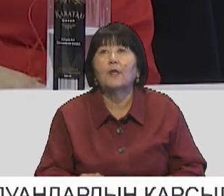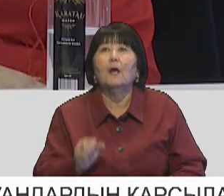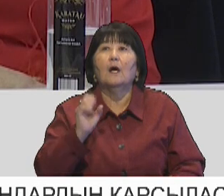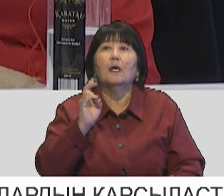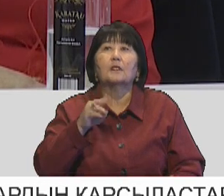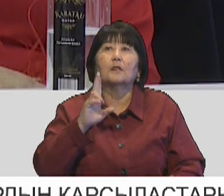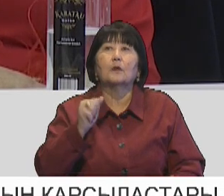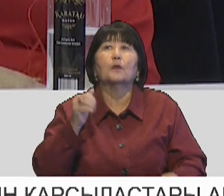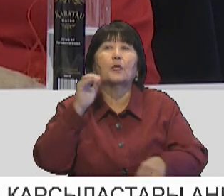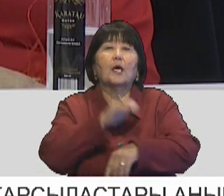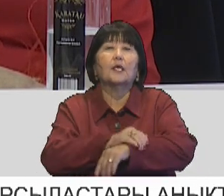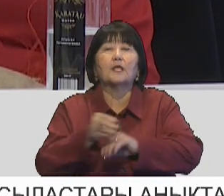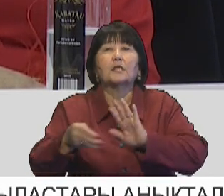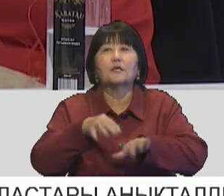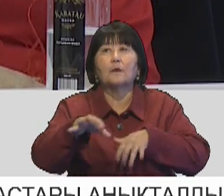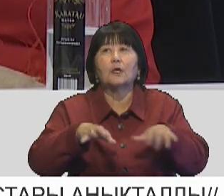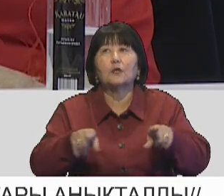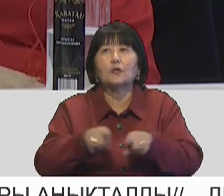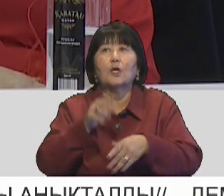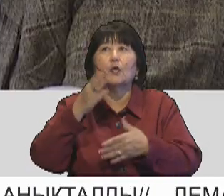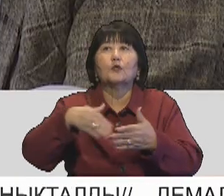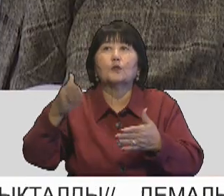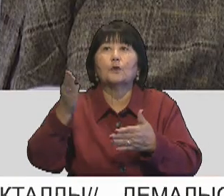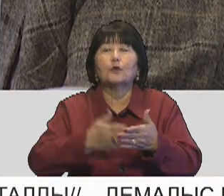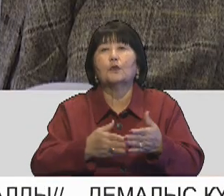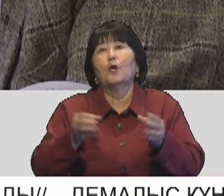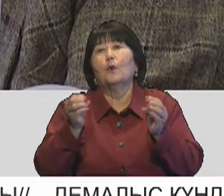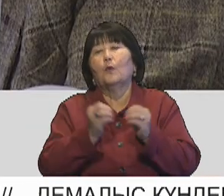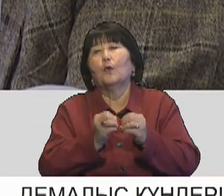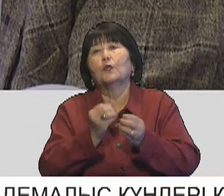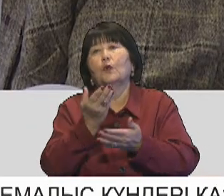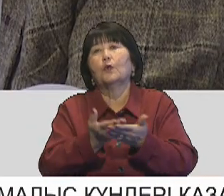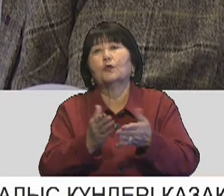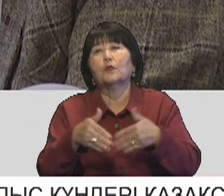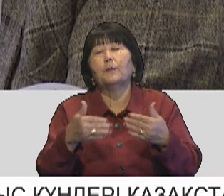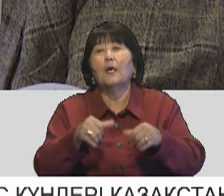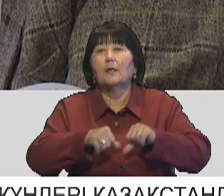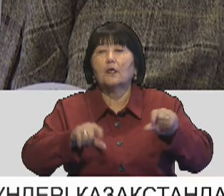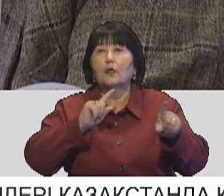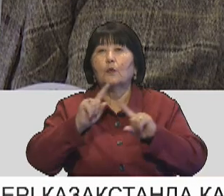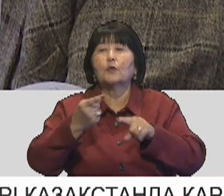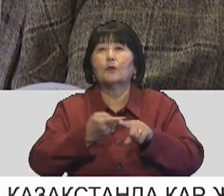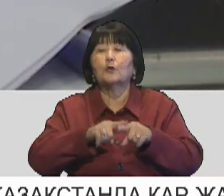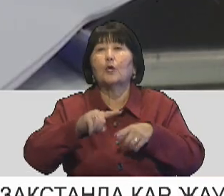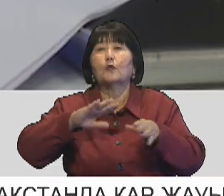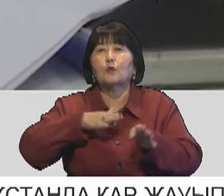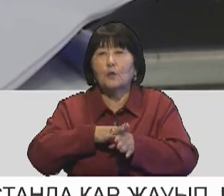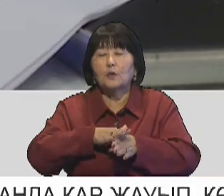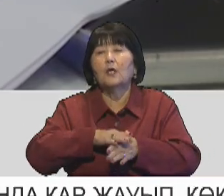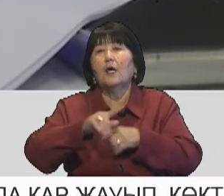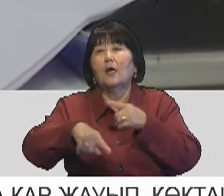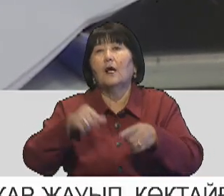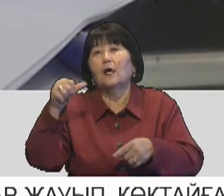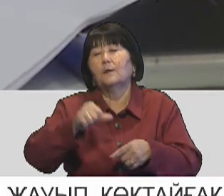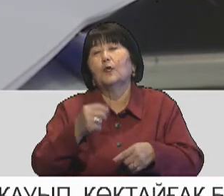Антикормен анықталған сыбайлас жемқорлық тәуекелдерін жою жөнінде 10 ұсыным берілді. Кеңес отырысы туралы толығырақ апталық шығарым